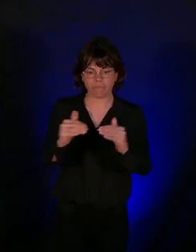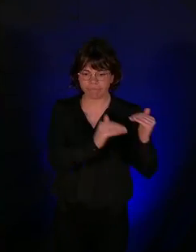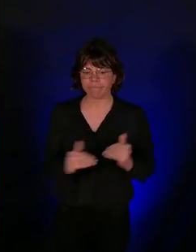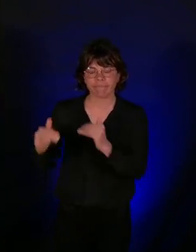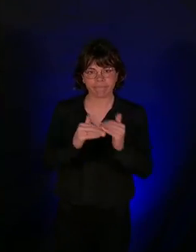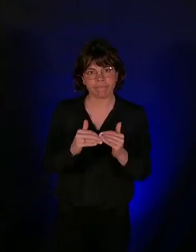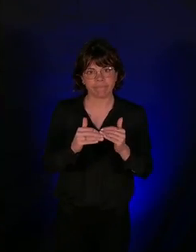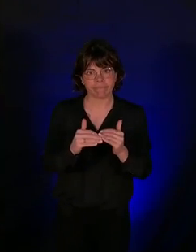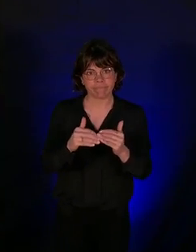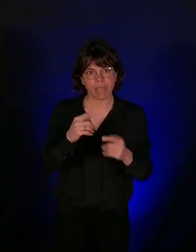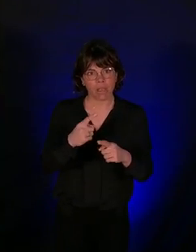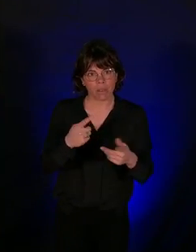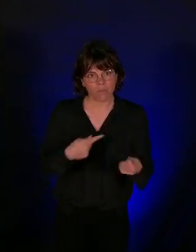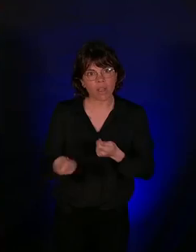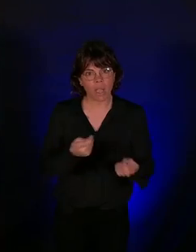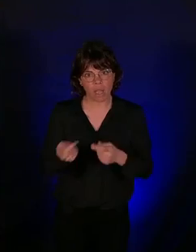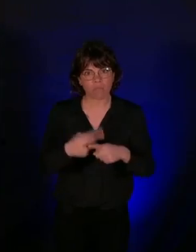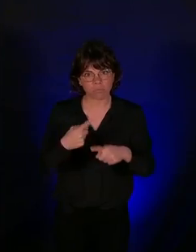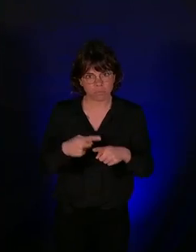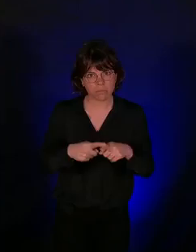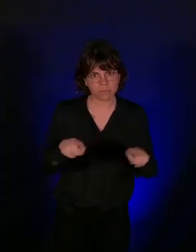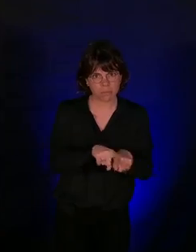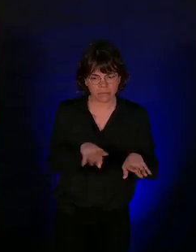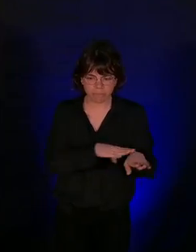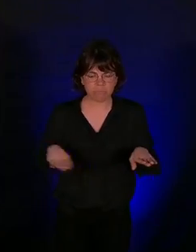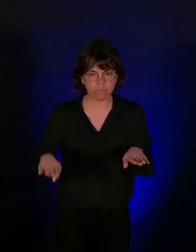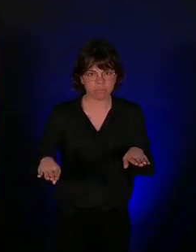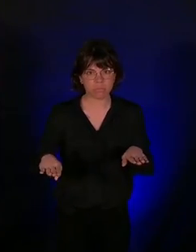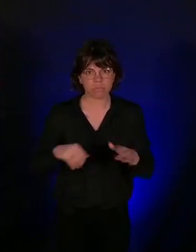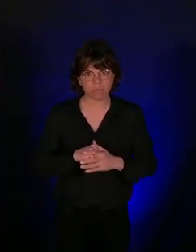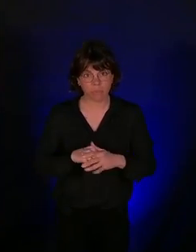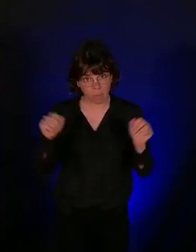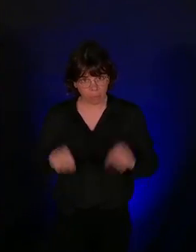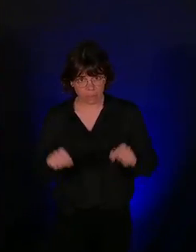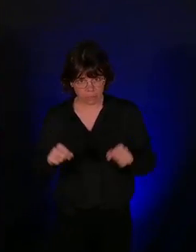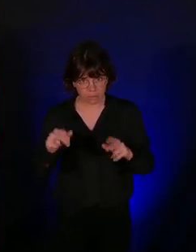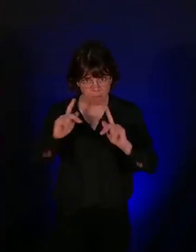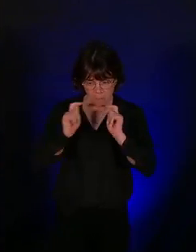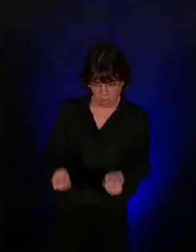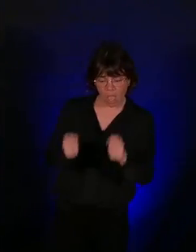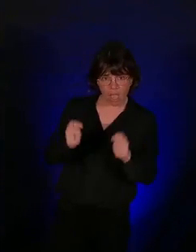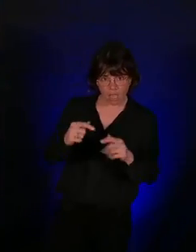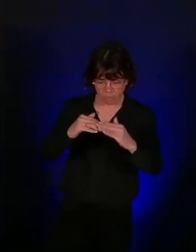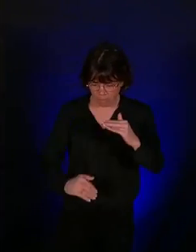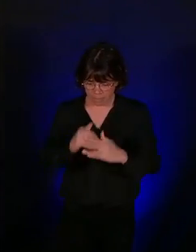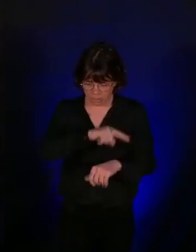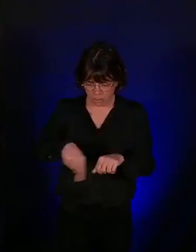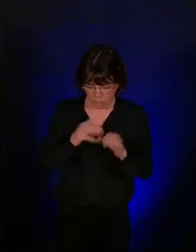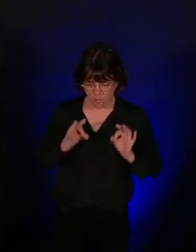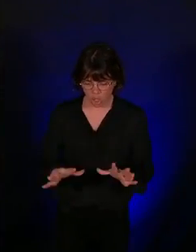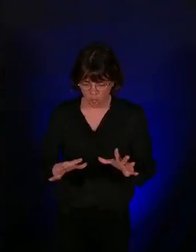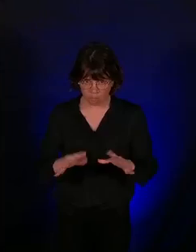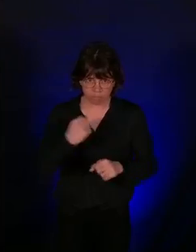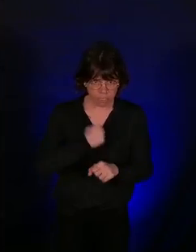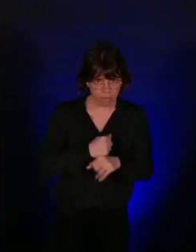la direction confédérale tant pour la CEC que pour le disponibilité pour le mandat renforçant le temps nécessaire à l'exercice de